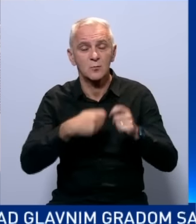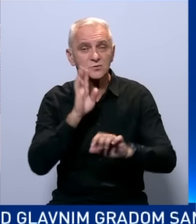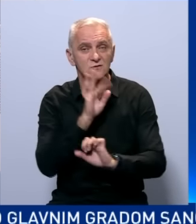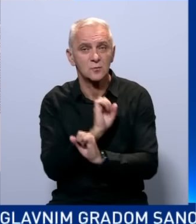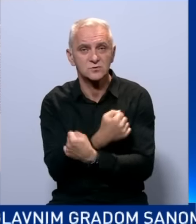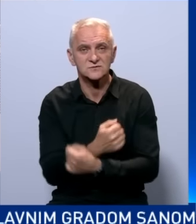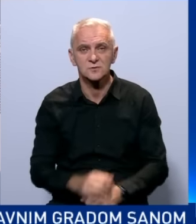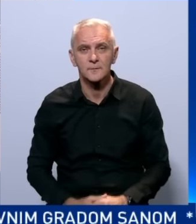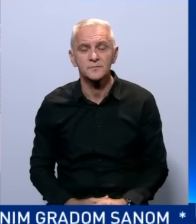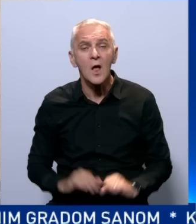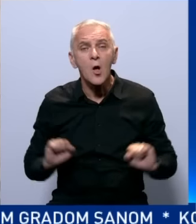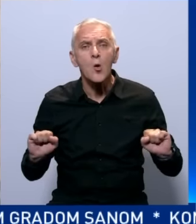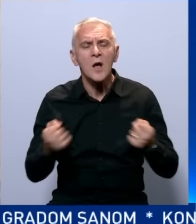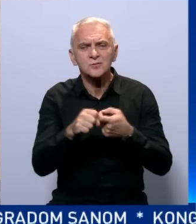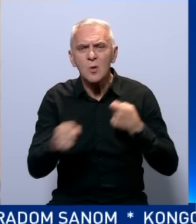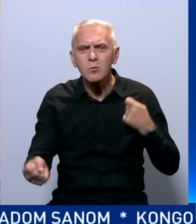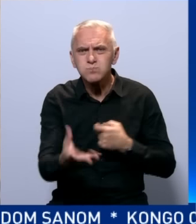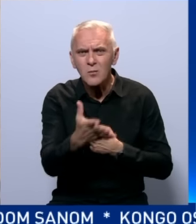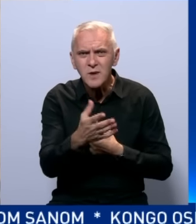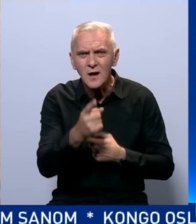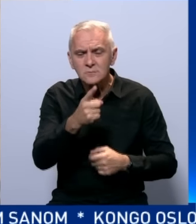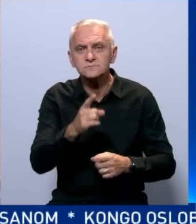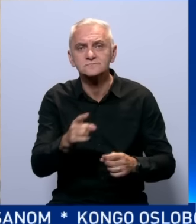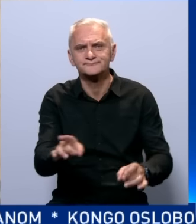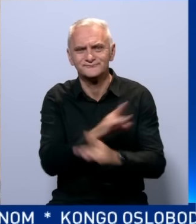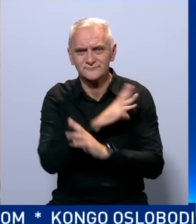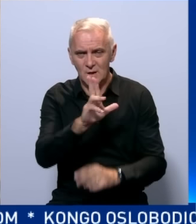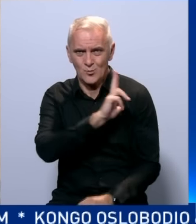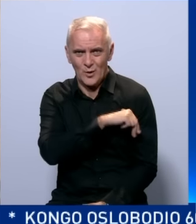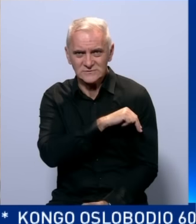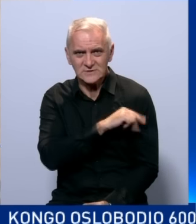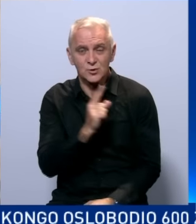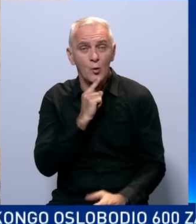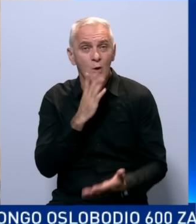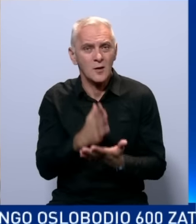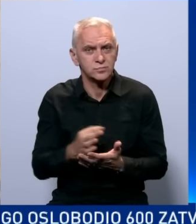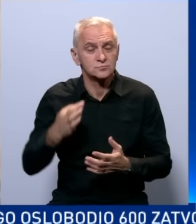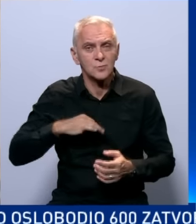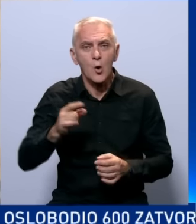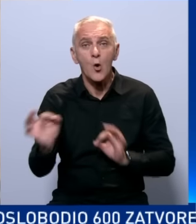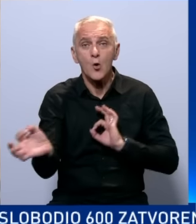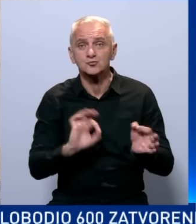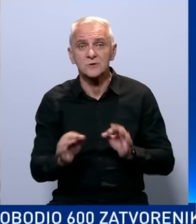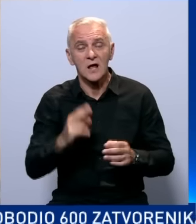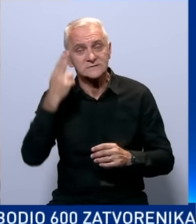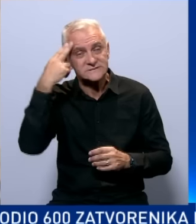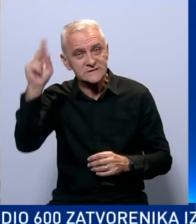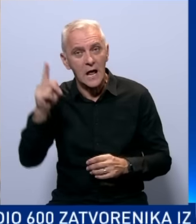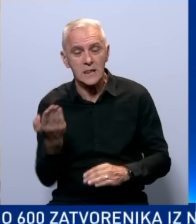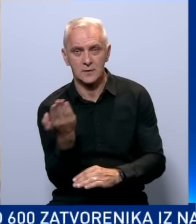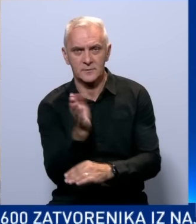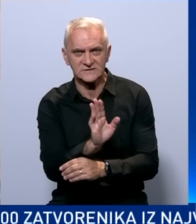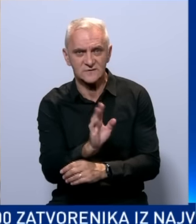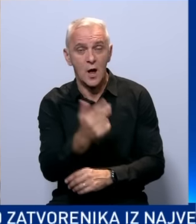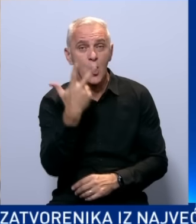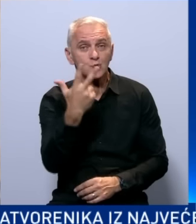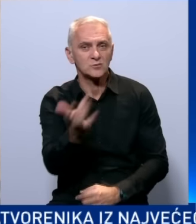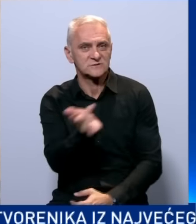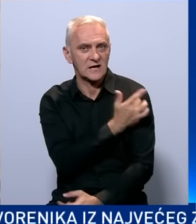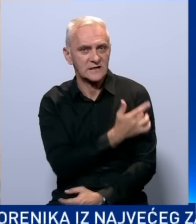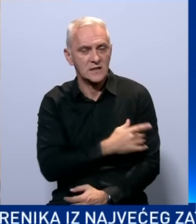poslova Bosne i Hercegovine. U eksploziji bombe je stradao policajac koji je bio zadužen za osiguranje stranih diplomata, a trojica